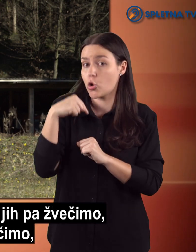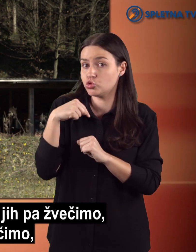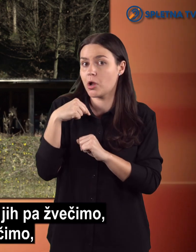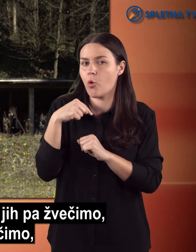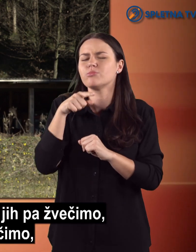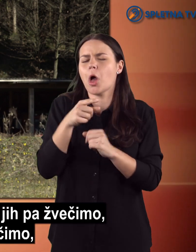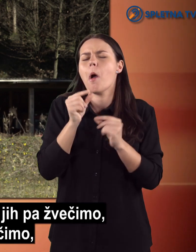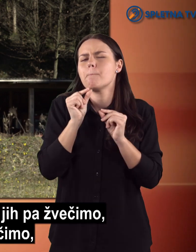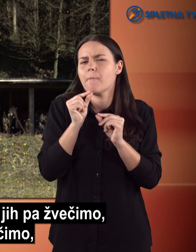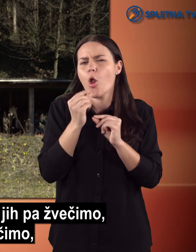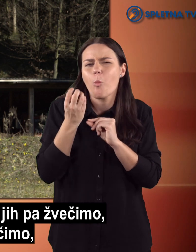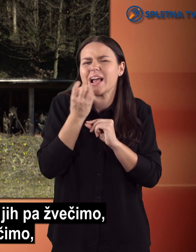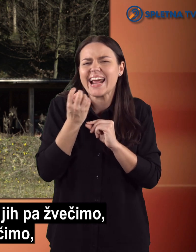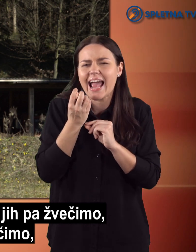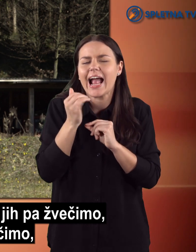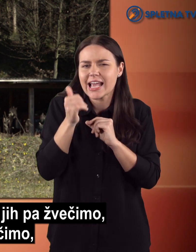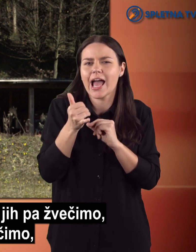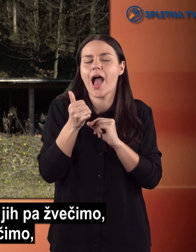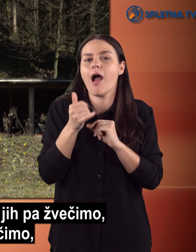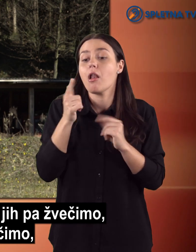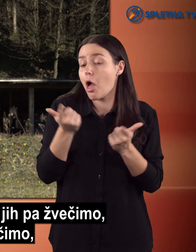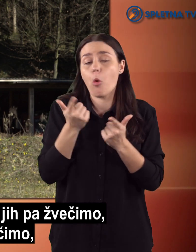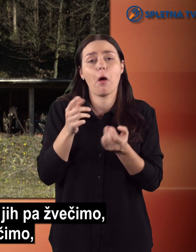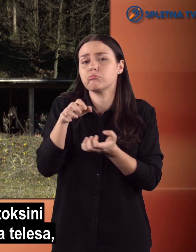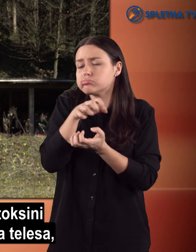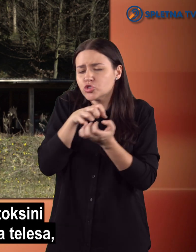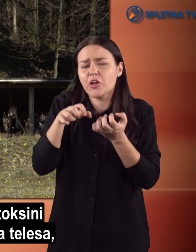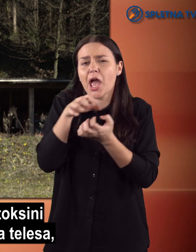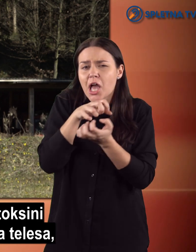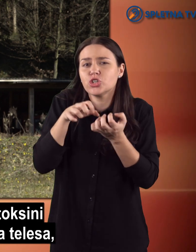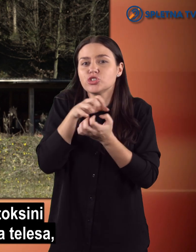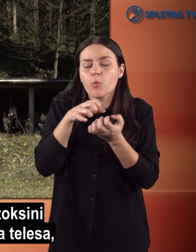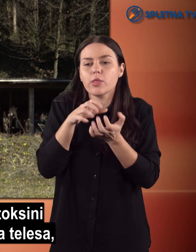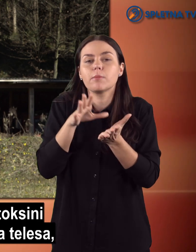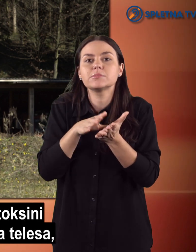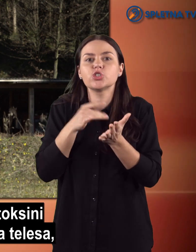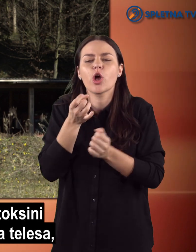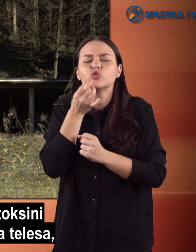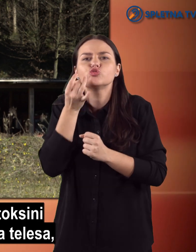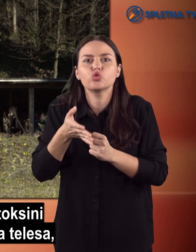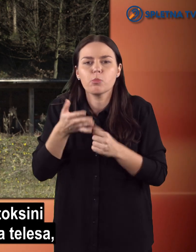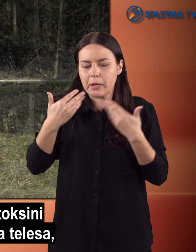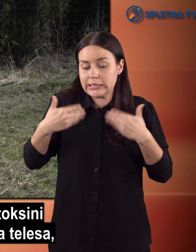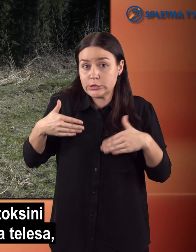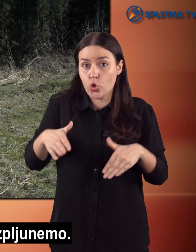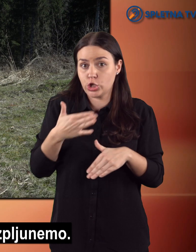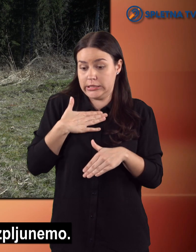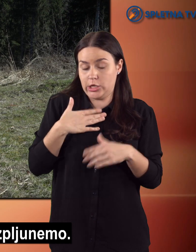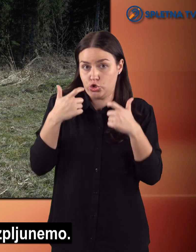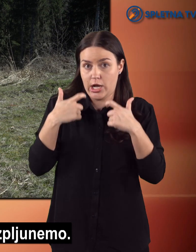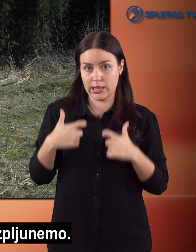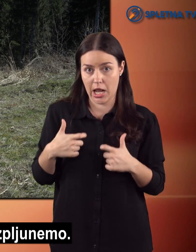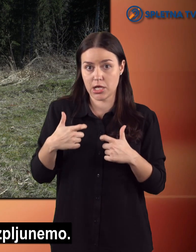malce grenka, ne. Lahko jih pa žvečimo, da se začnejo toksini izločati iz našega telesa in potem